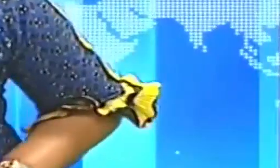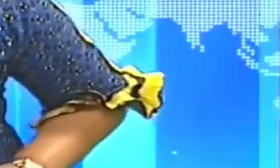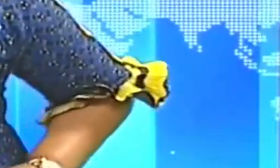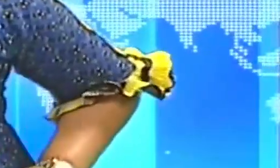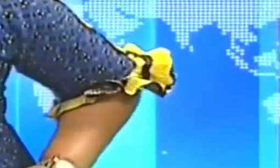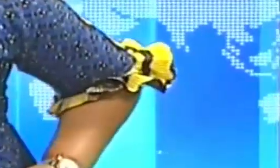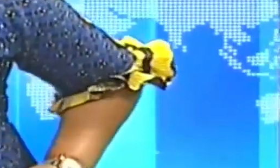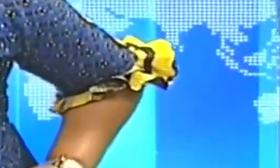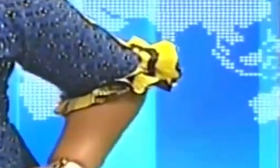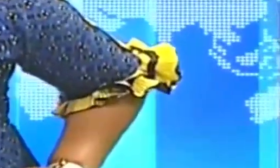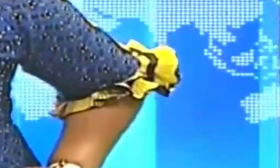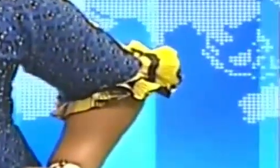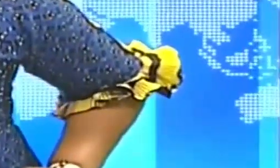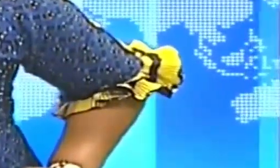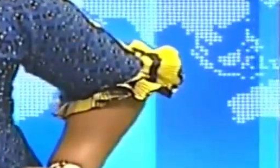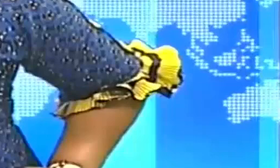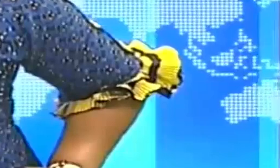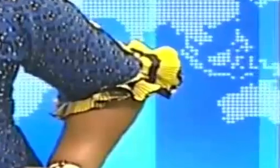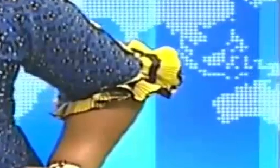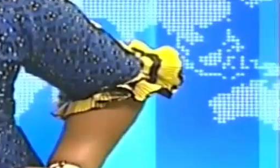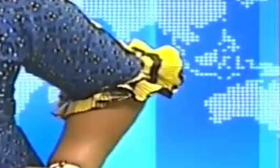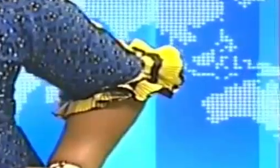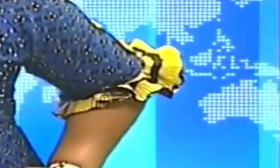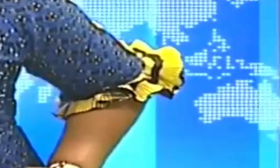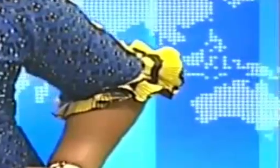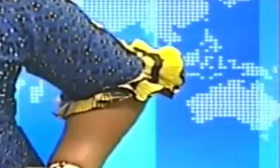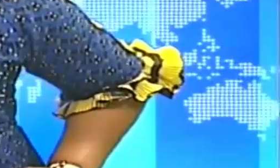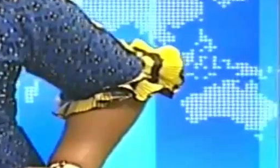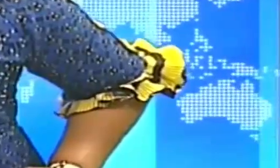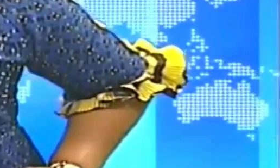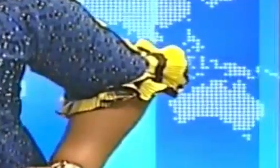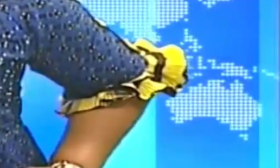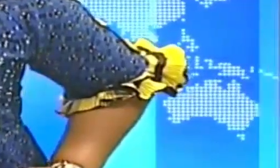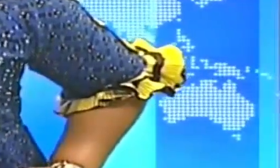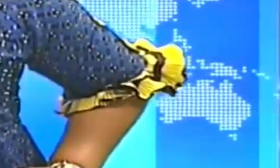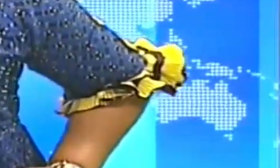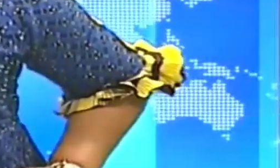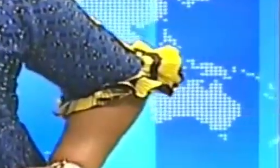sur la chaîne nationale et excellent début de week-end à toutes et à tous. Au revoir et bonne soirée.